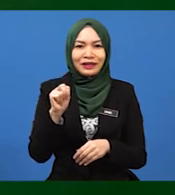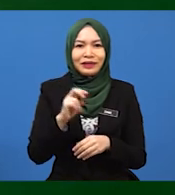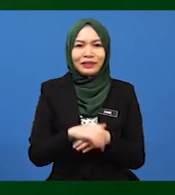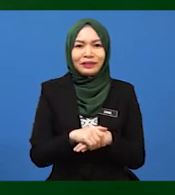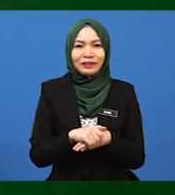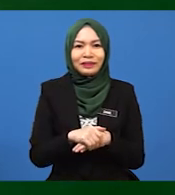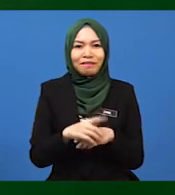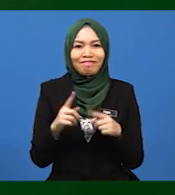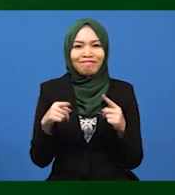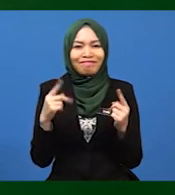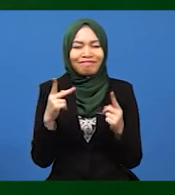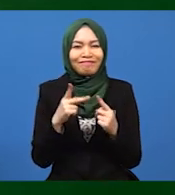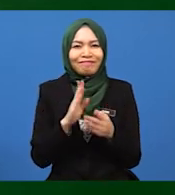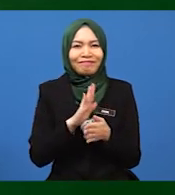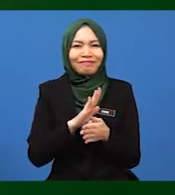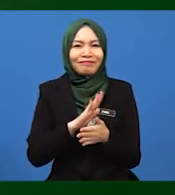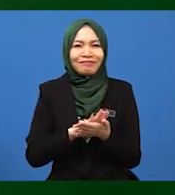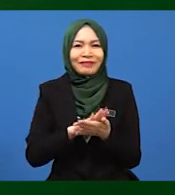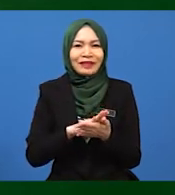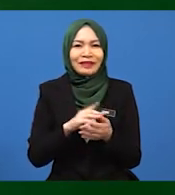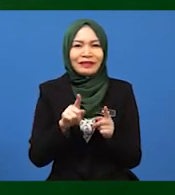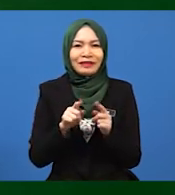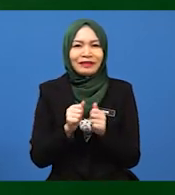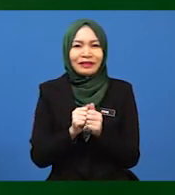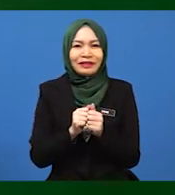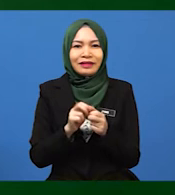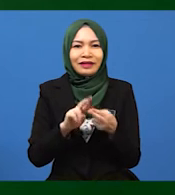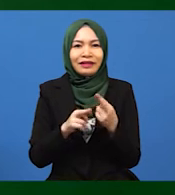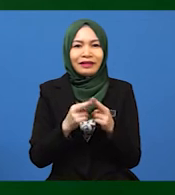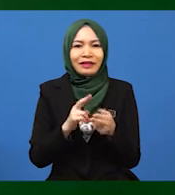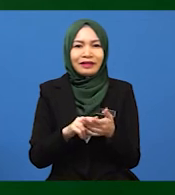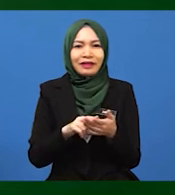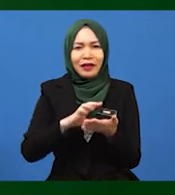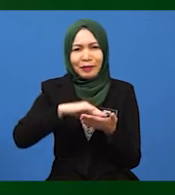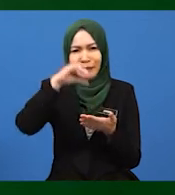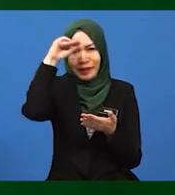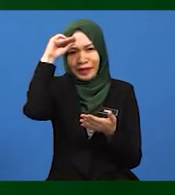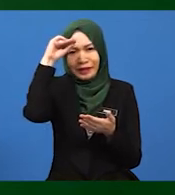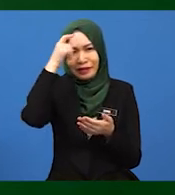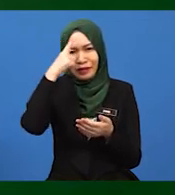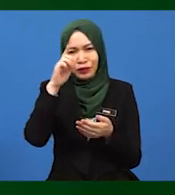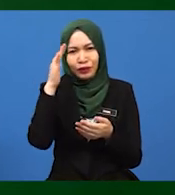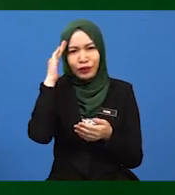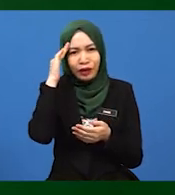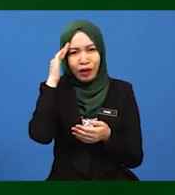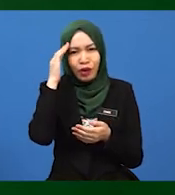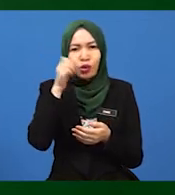Pergi ke sekolah bersama rakan. Menuntut ilmu supaya